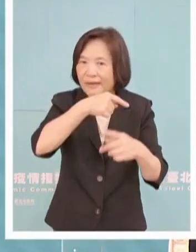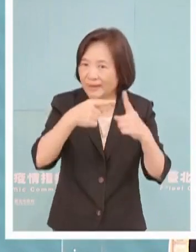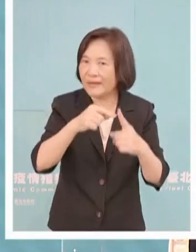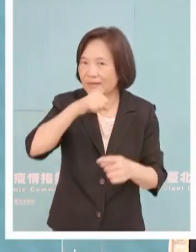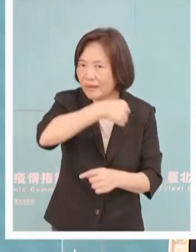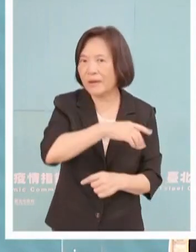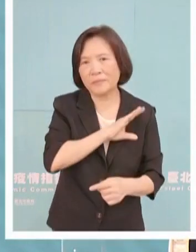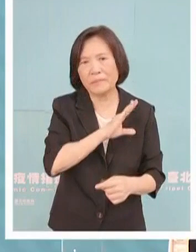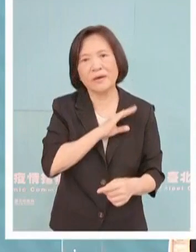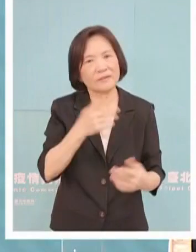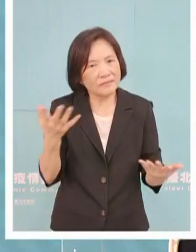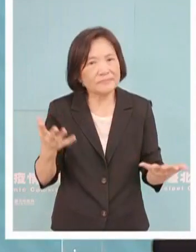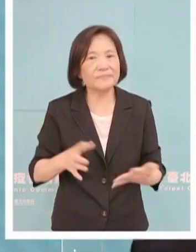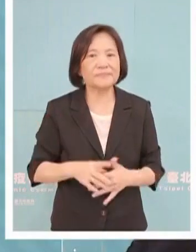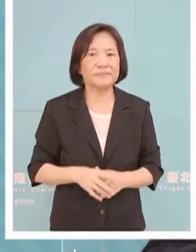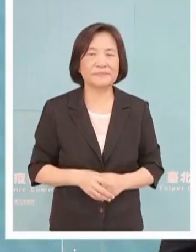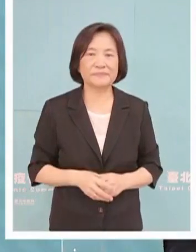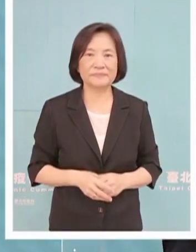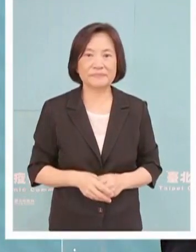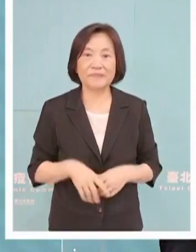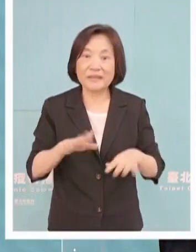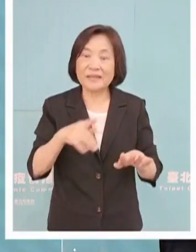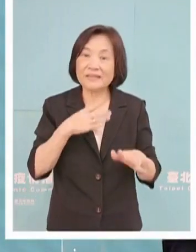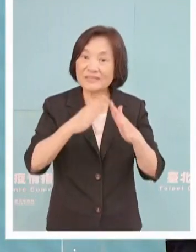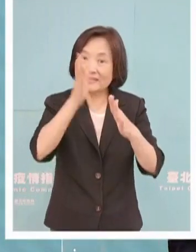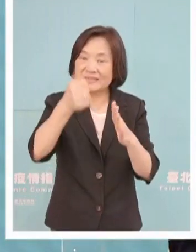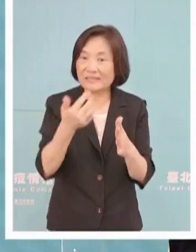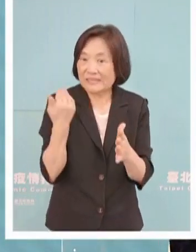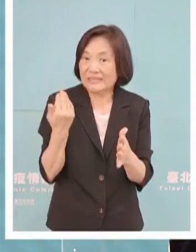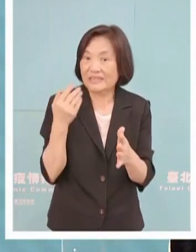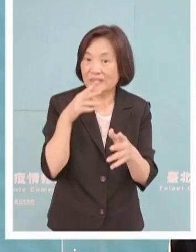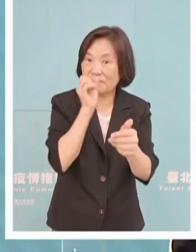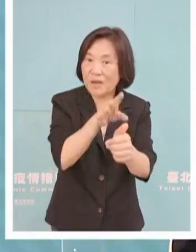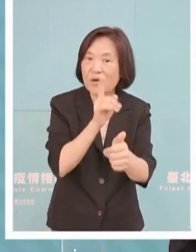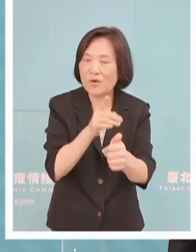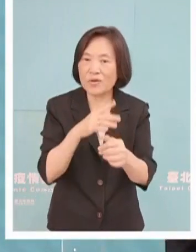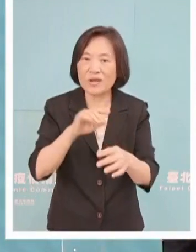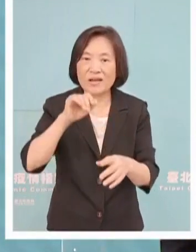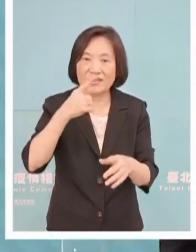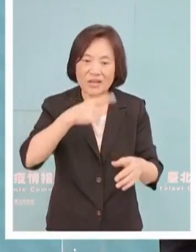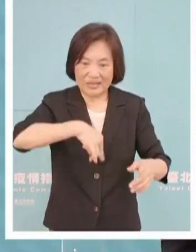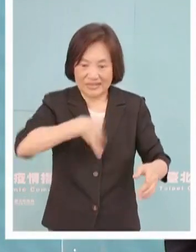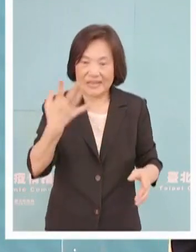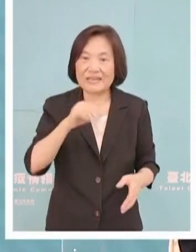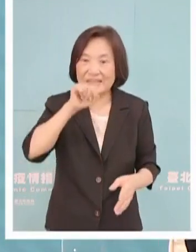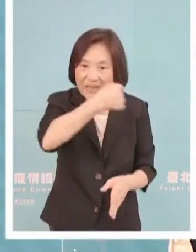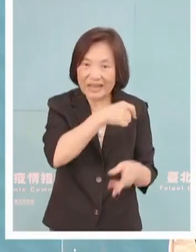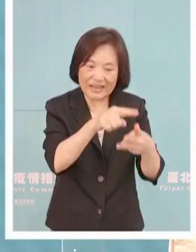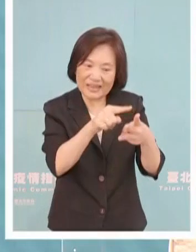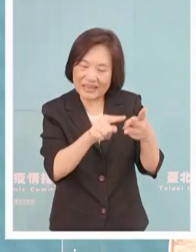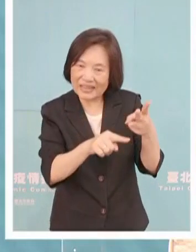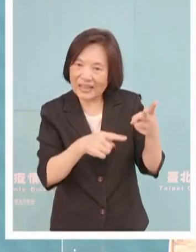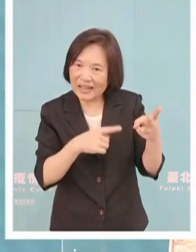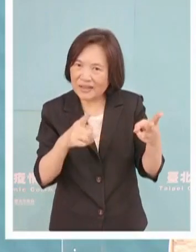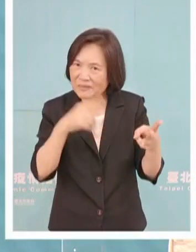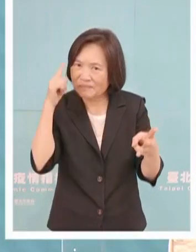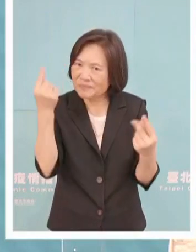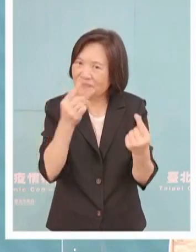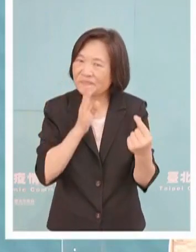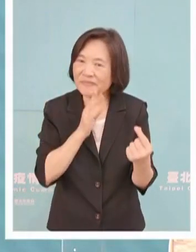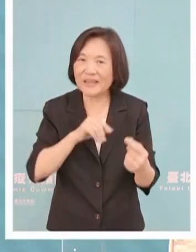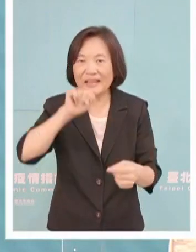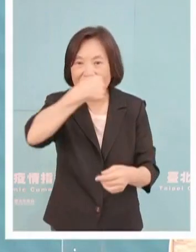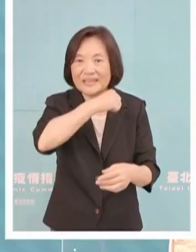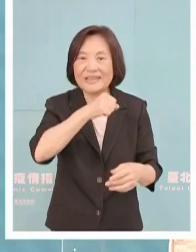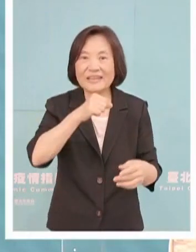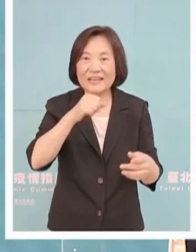事。 这个和市长您今年初谈的这个天然台是有相似处吗？ 这天然台